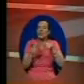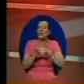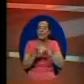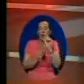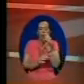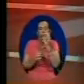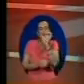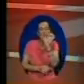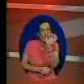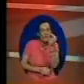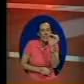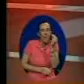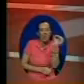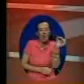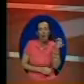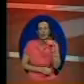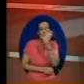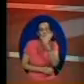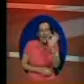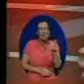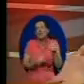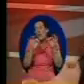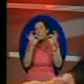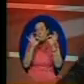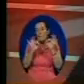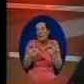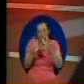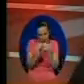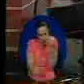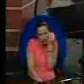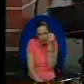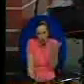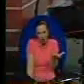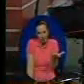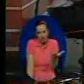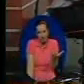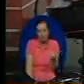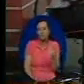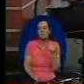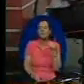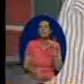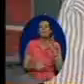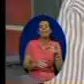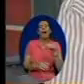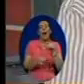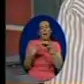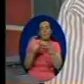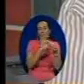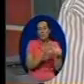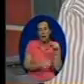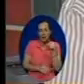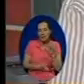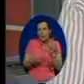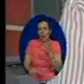עם אותיות קטנות וקטנטנות, שבו כתוב שבעצם הכל חרטה? סליחה? בכפוף לתקנון זה דבר